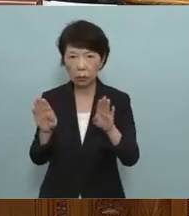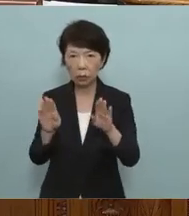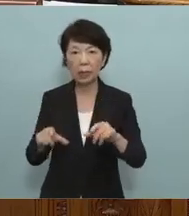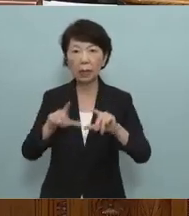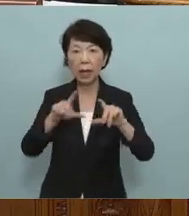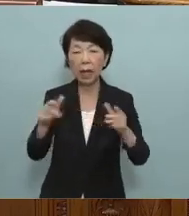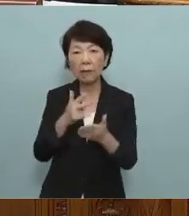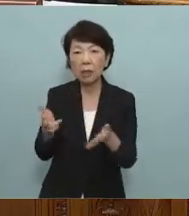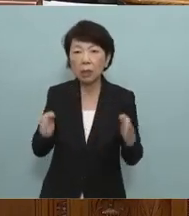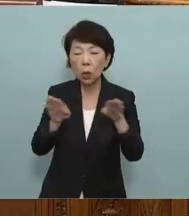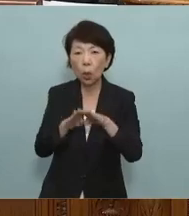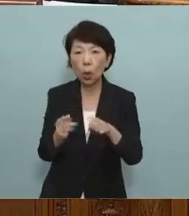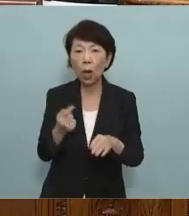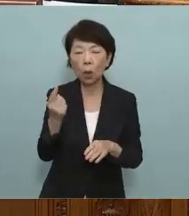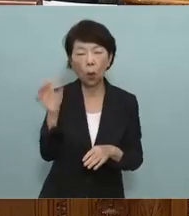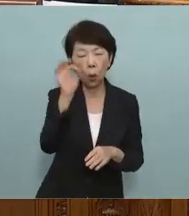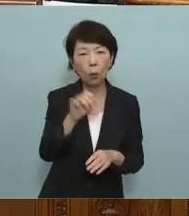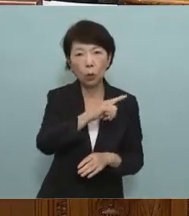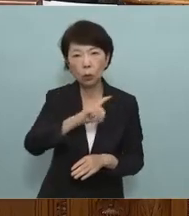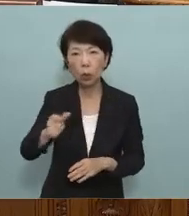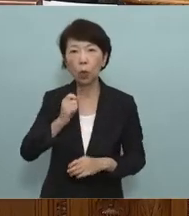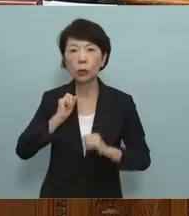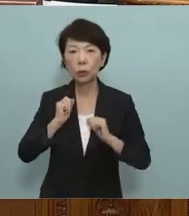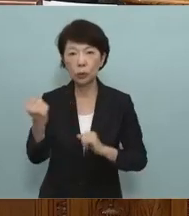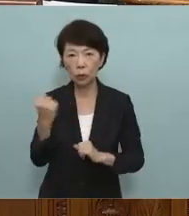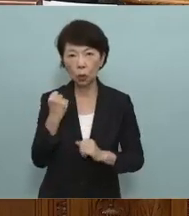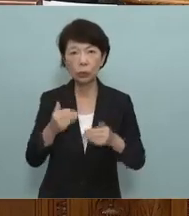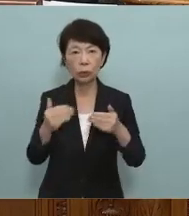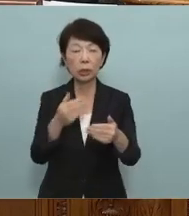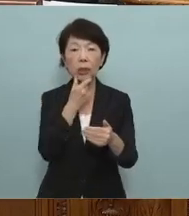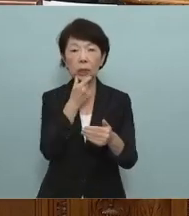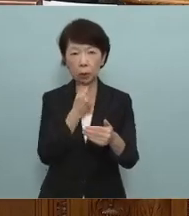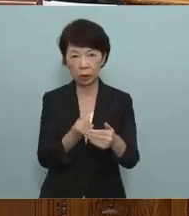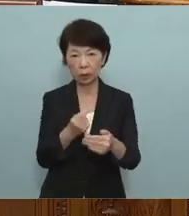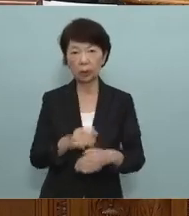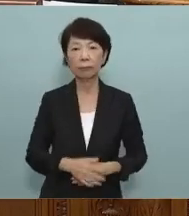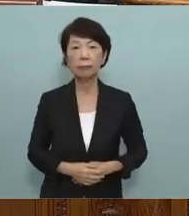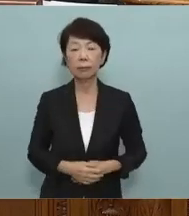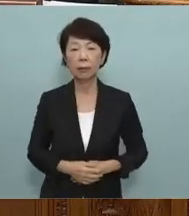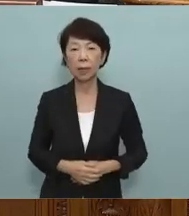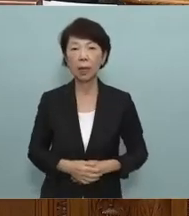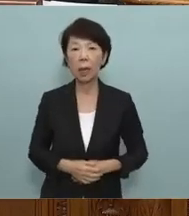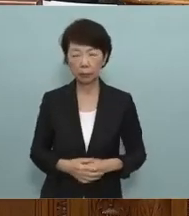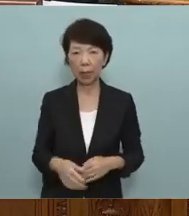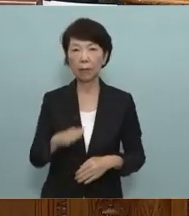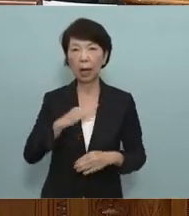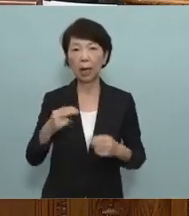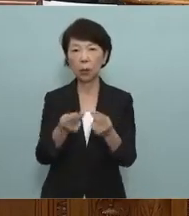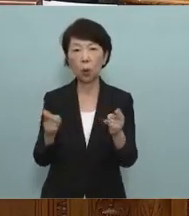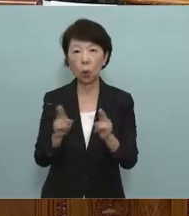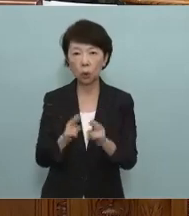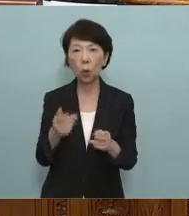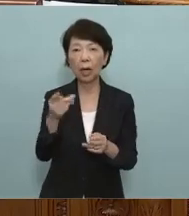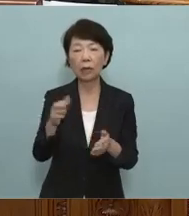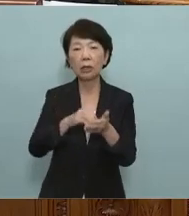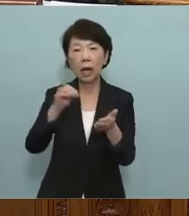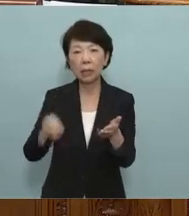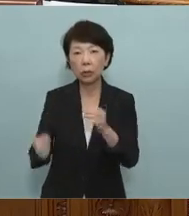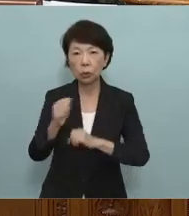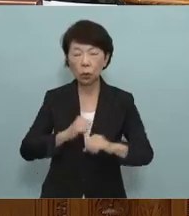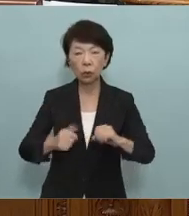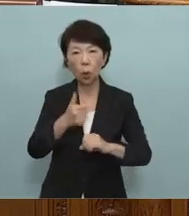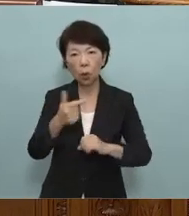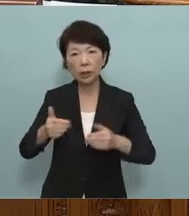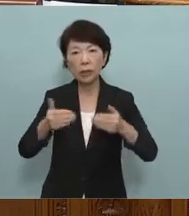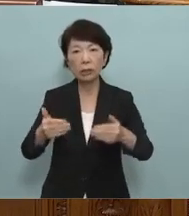資料館の訪問等を強く推進していただきたい。我が党も核廃絶への取り組みの大いなる推進